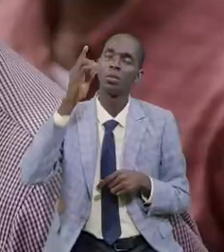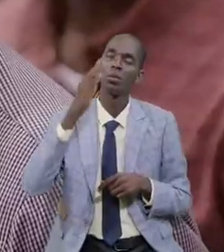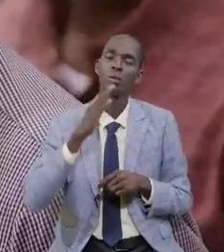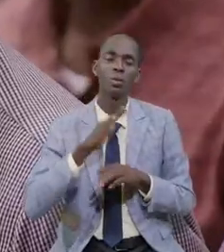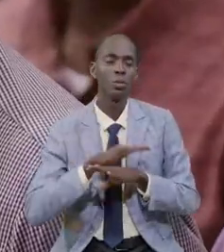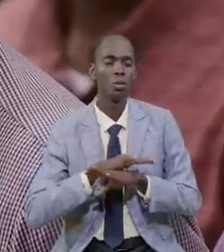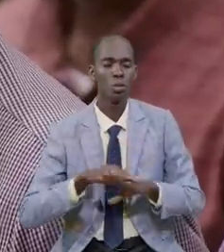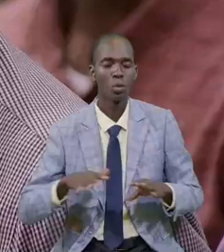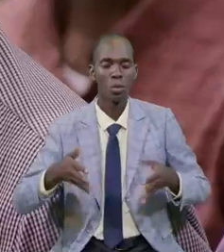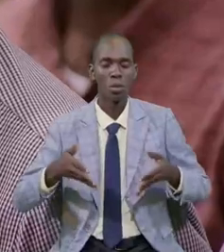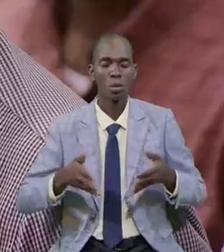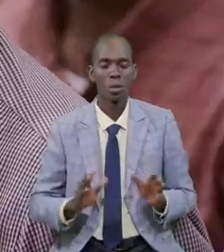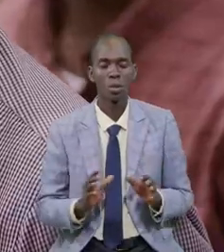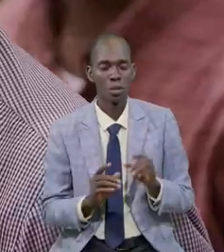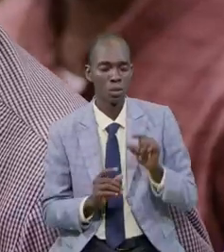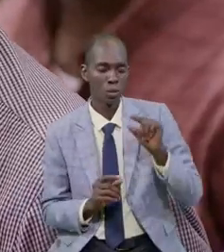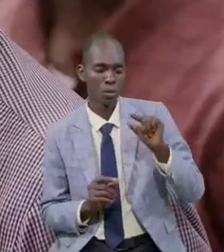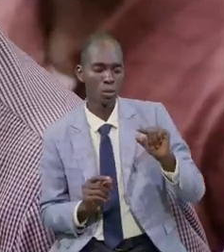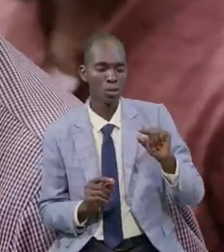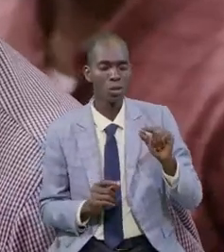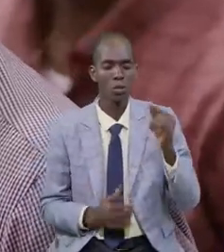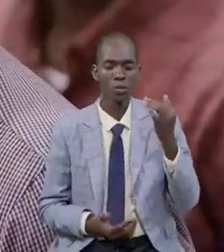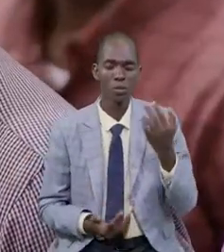Ne permettez pas